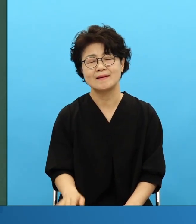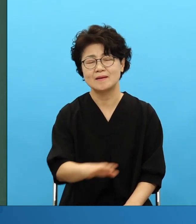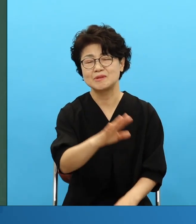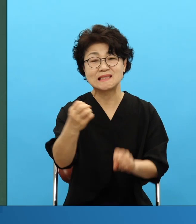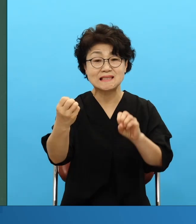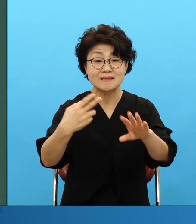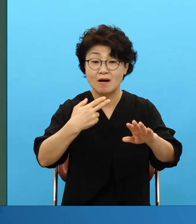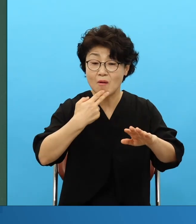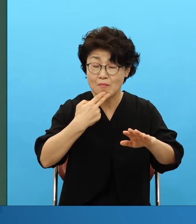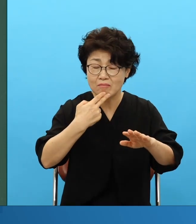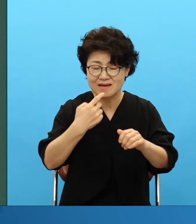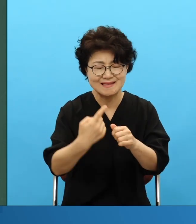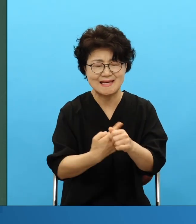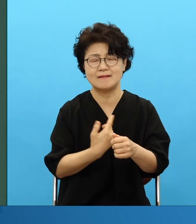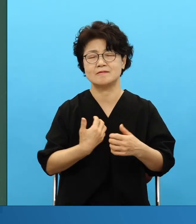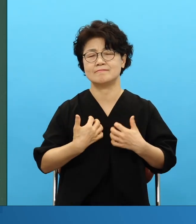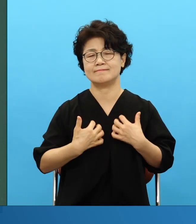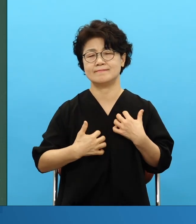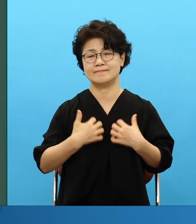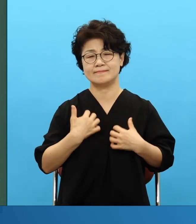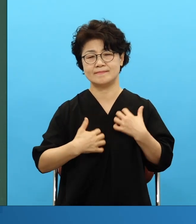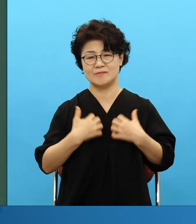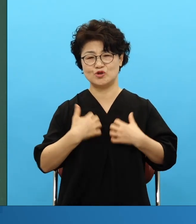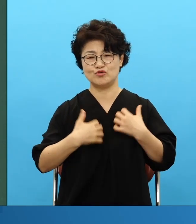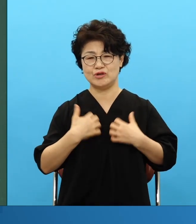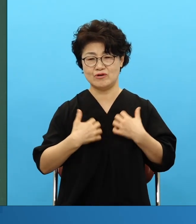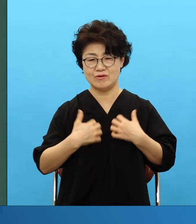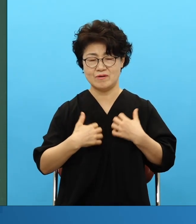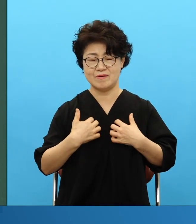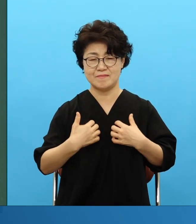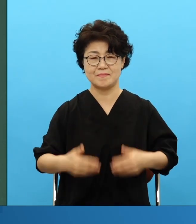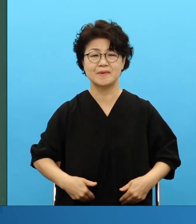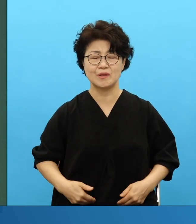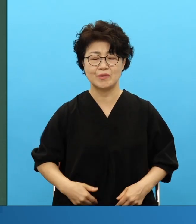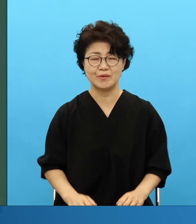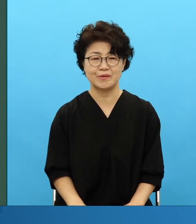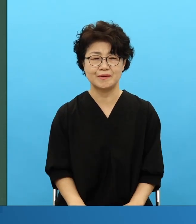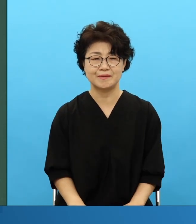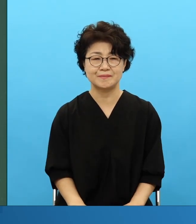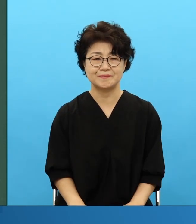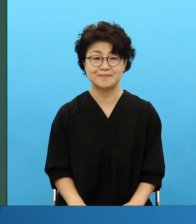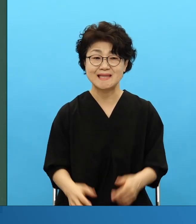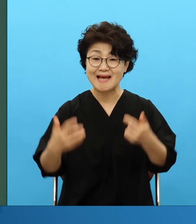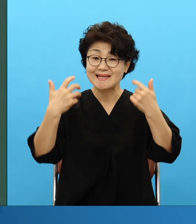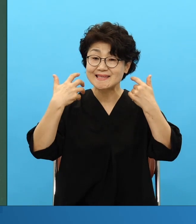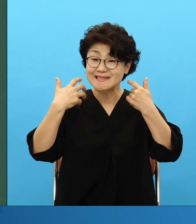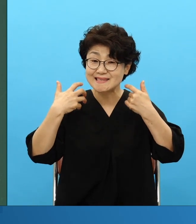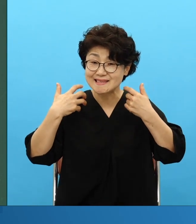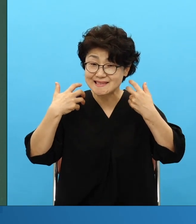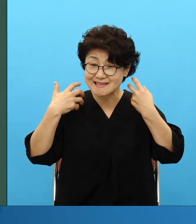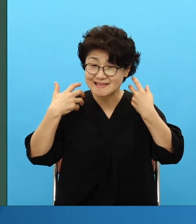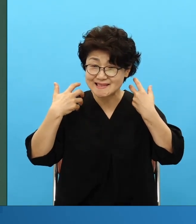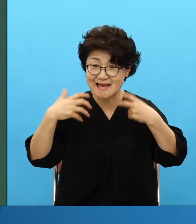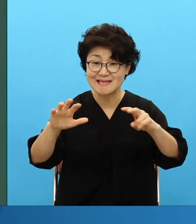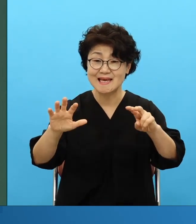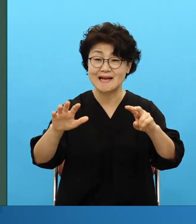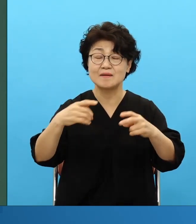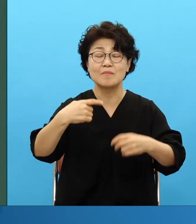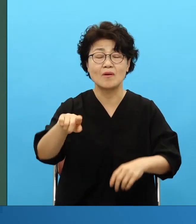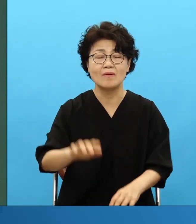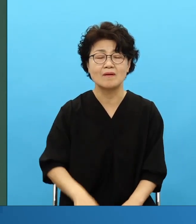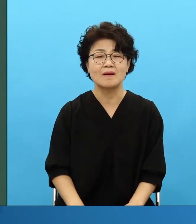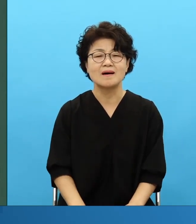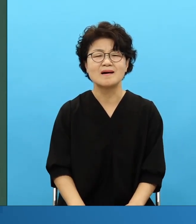That is important. 그 다니엘에게 전에 행하던 대로 And Daniel, just as he 어떤 had 문제 done 왔다 before.